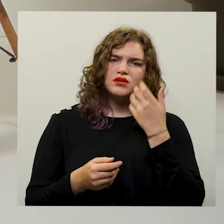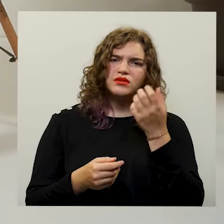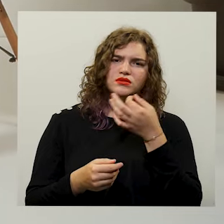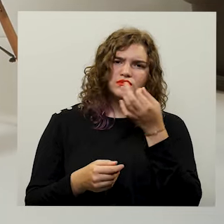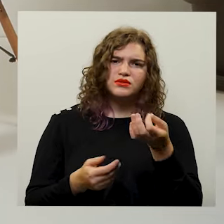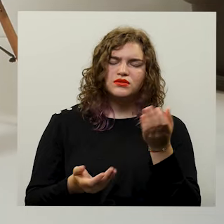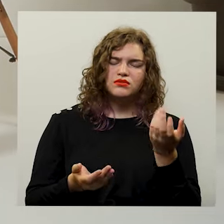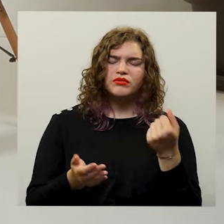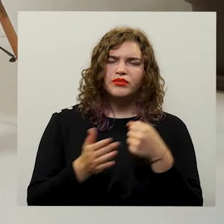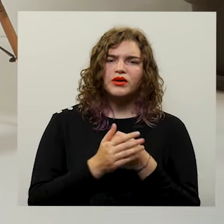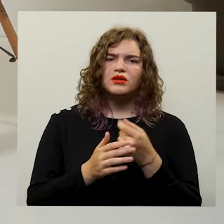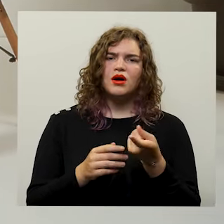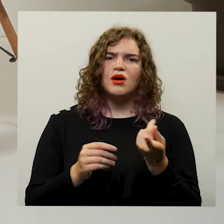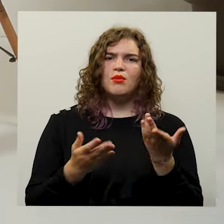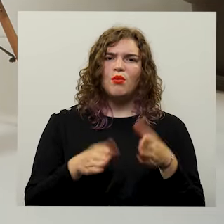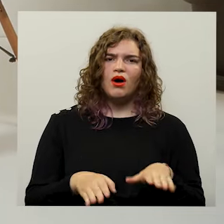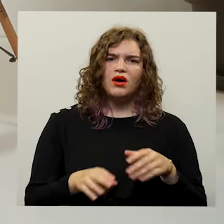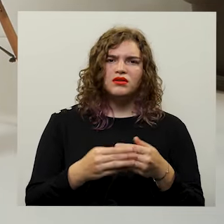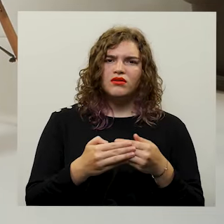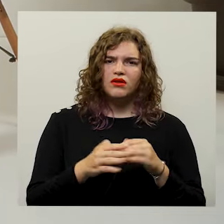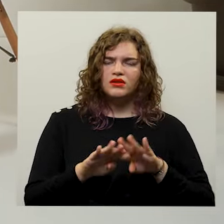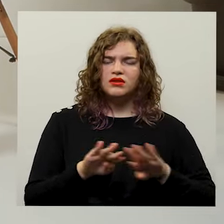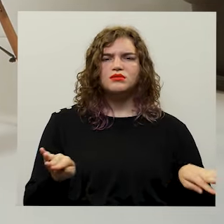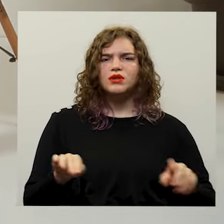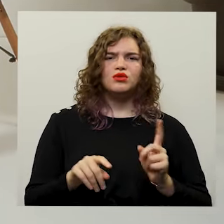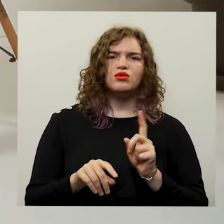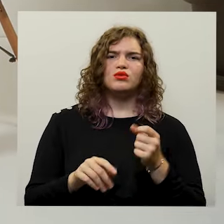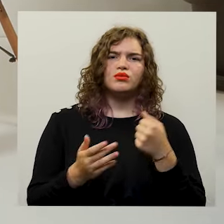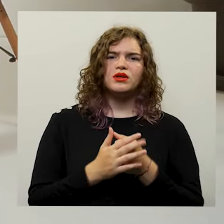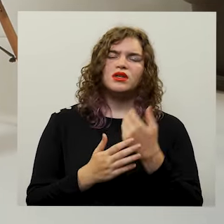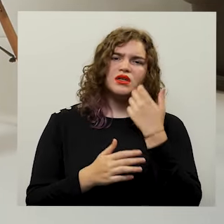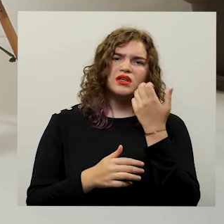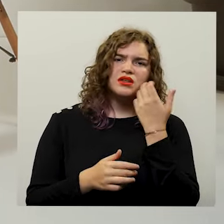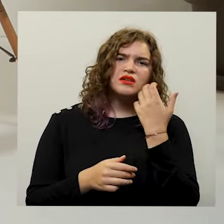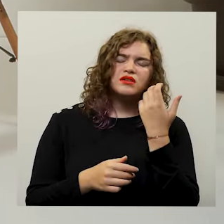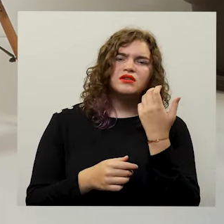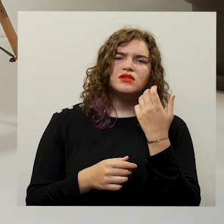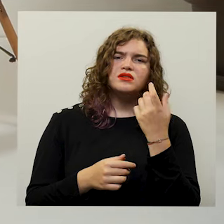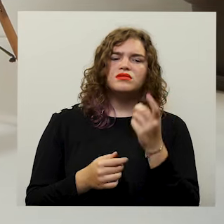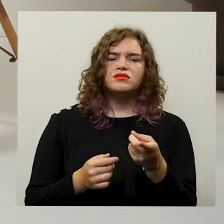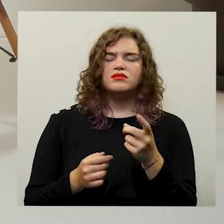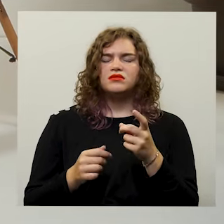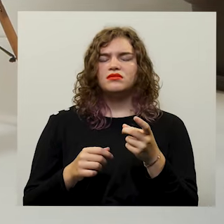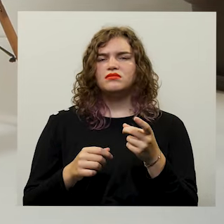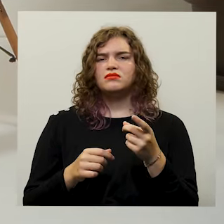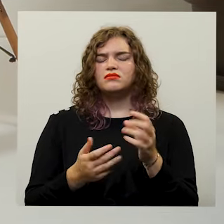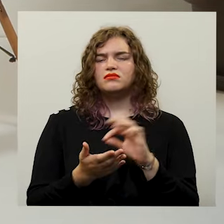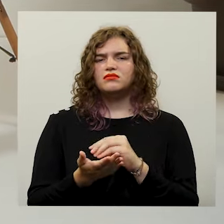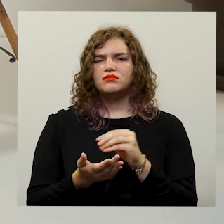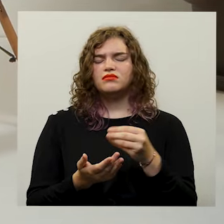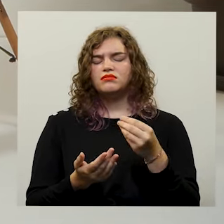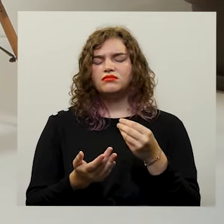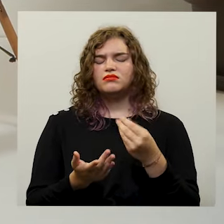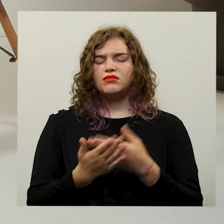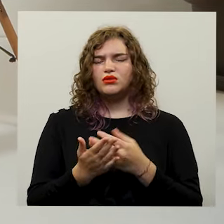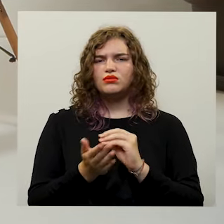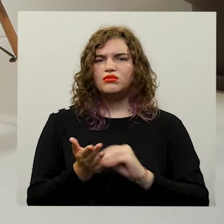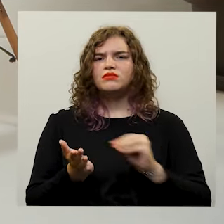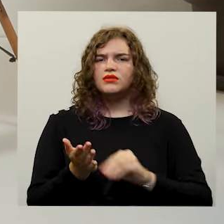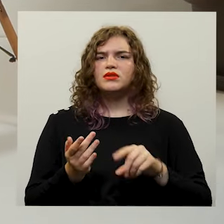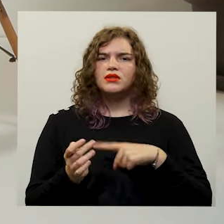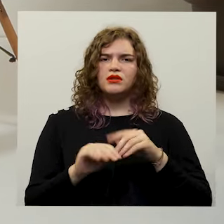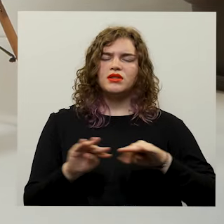până când moartea ne va despărți. Nu până când actele ne vor despărți. Acum, în ziua de